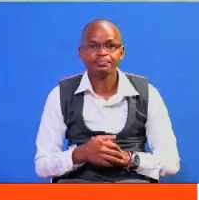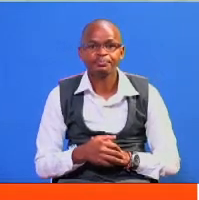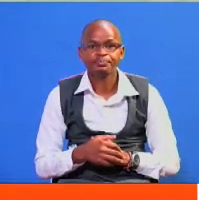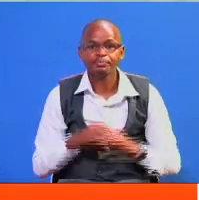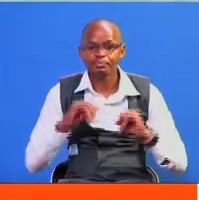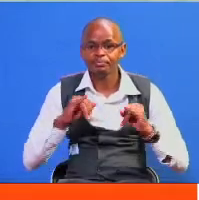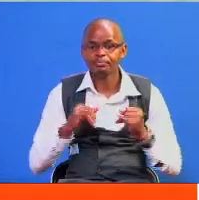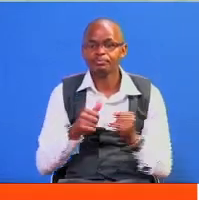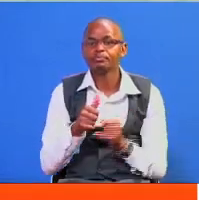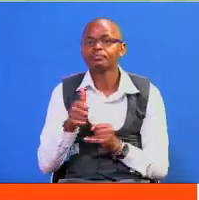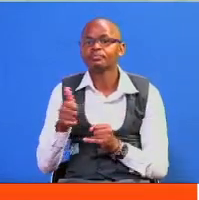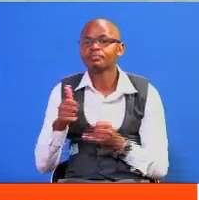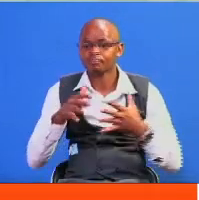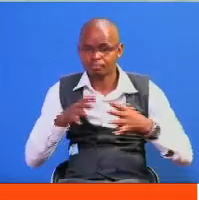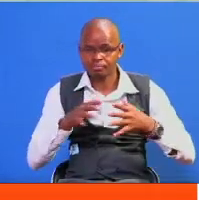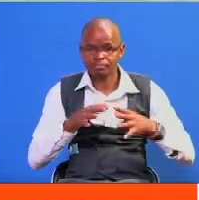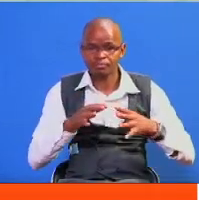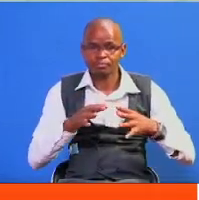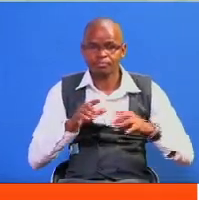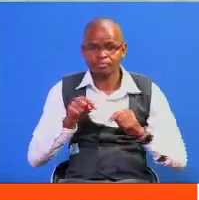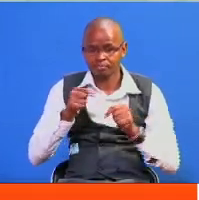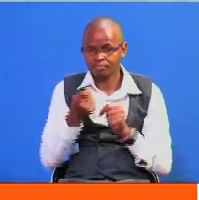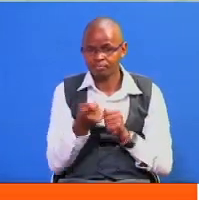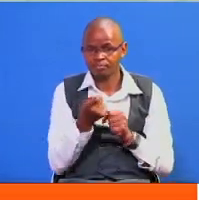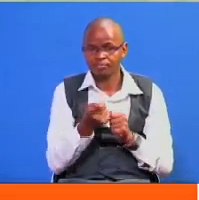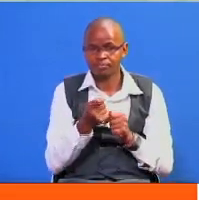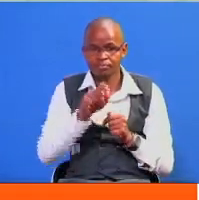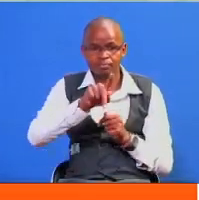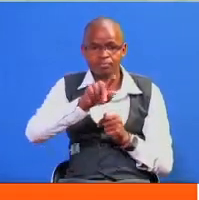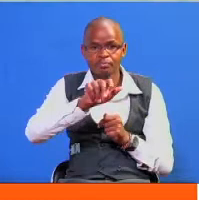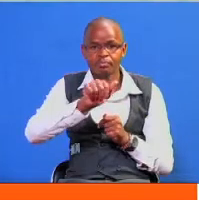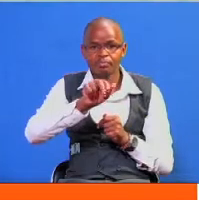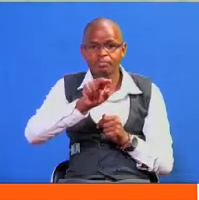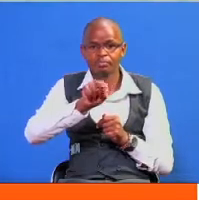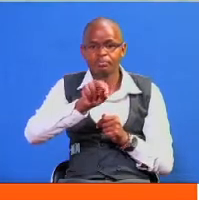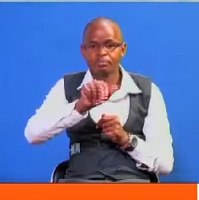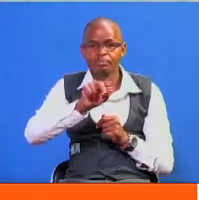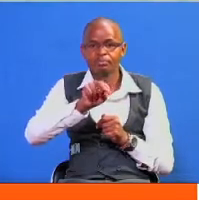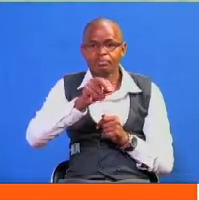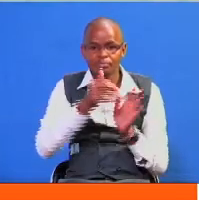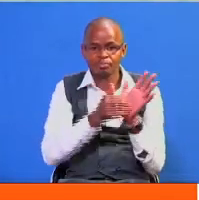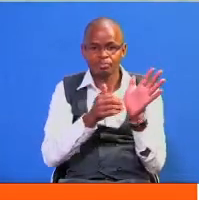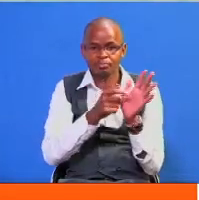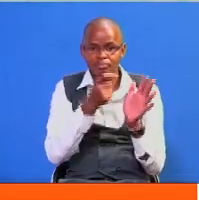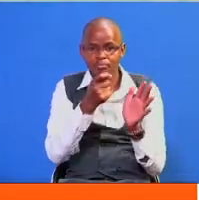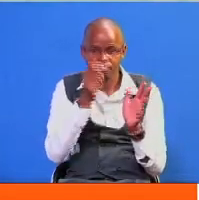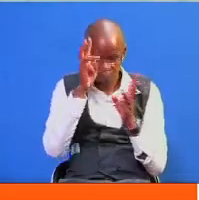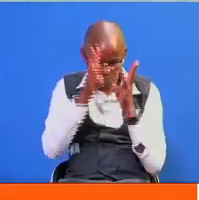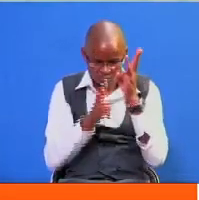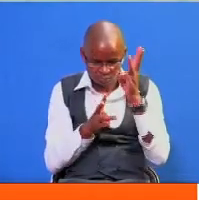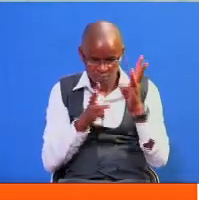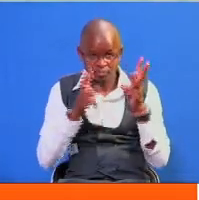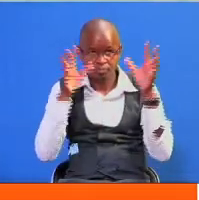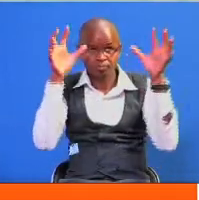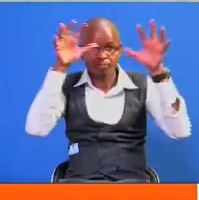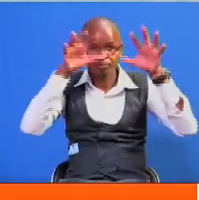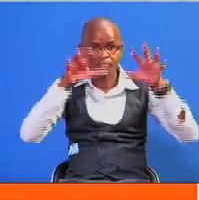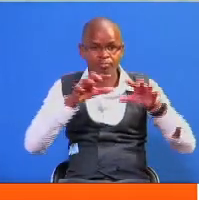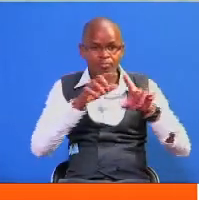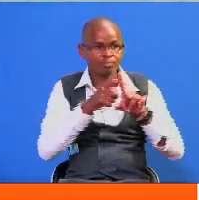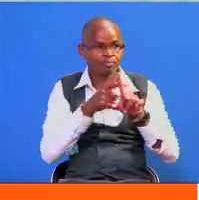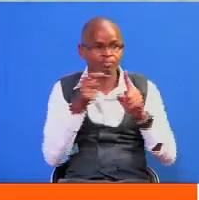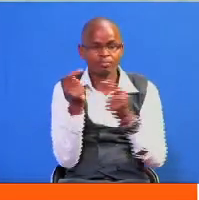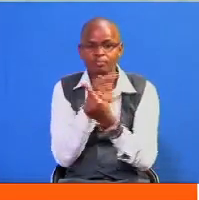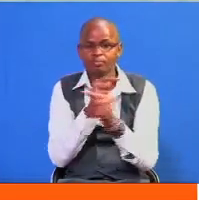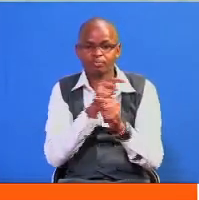Na katika taarifa nyingine, wakazi wa kitongoji duni cha Kaanani, kaunti ya Machakos, wanaishi kwa hofu ya nyumba zao kubomolewa kutokana na mzozo